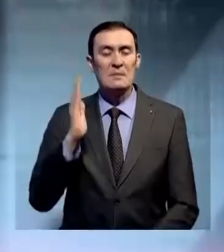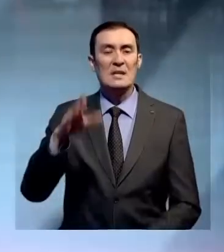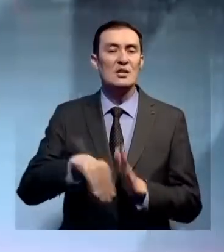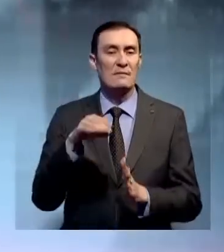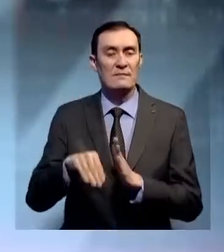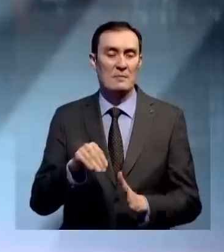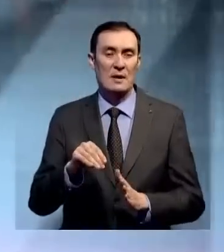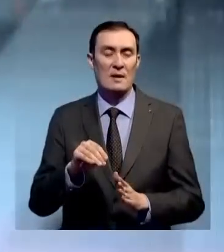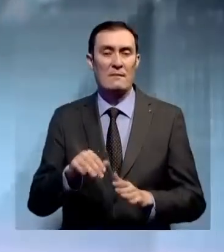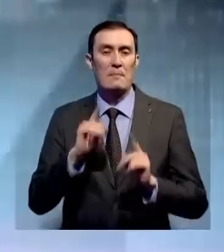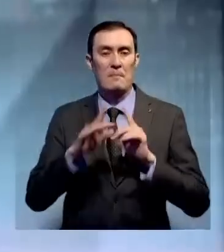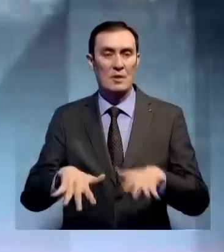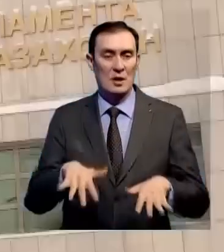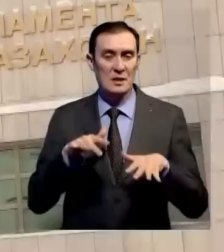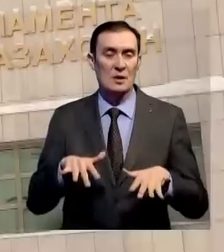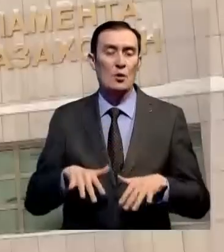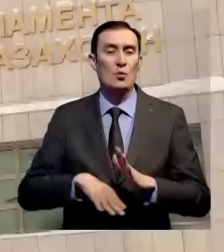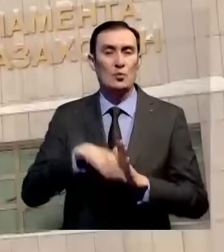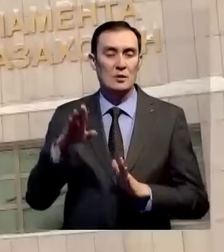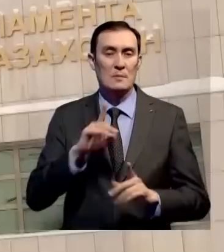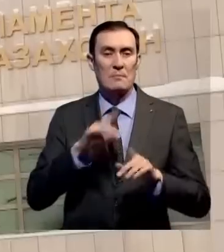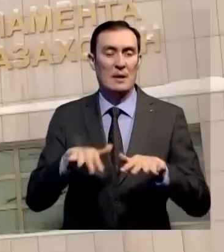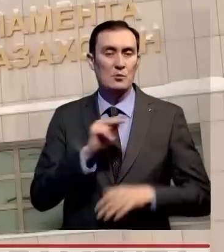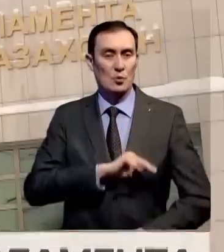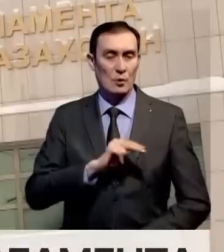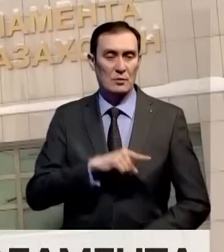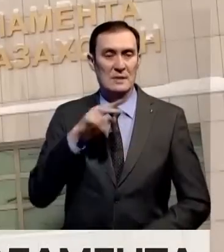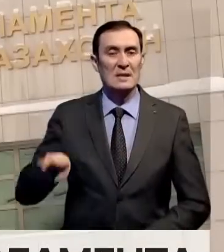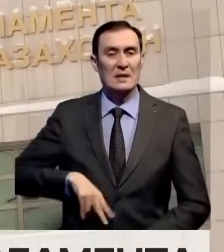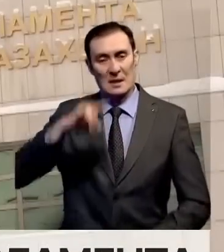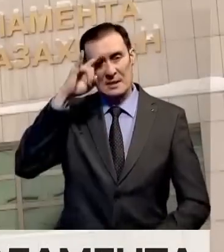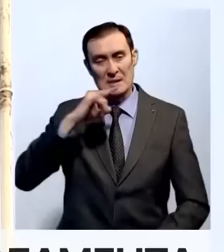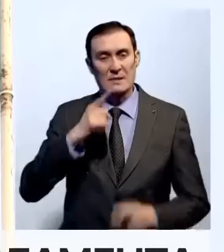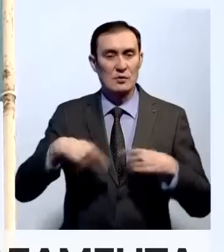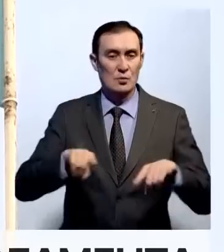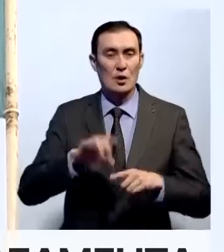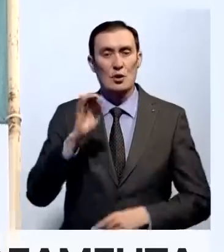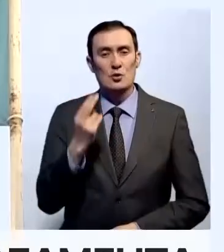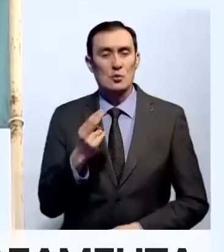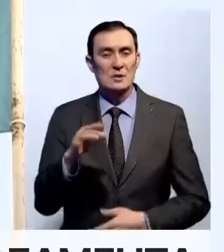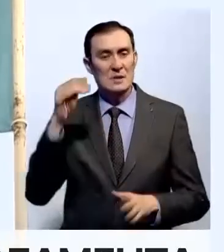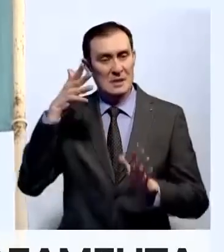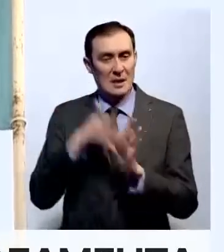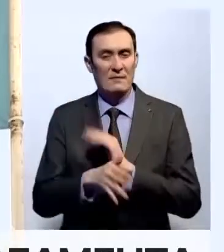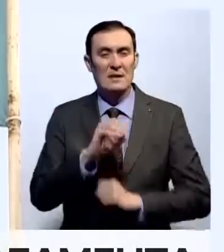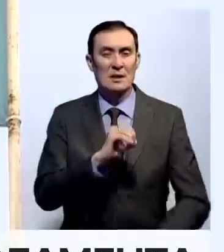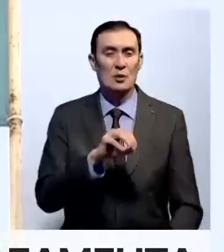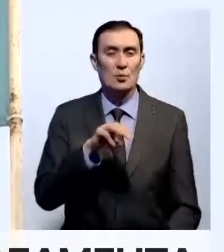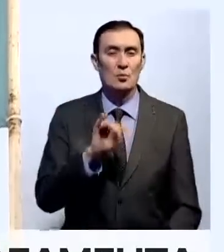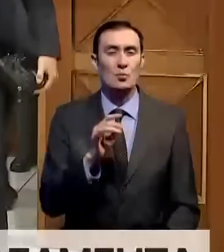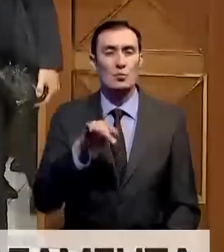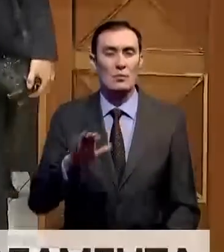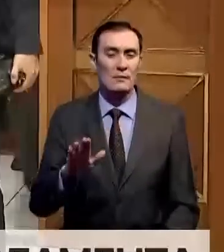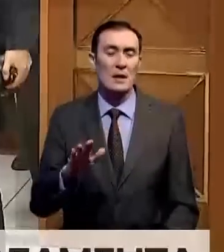Предстоящие выборы в Мажилис могут оживить парламентскую работу, считает директор Казахстанского института социологических исследований